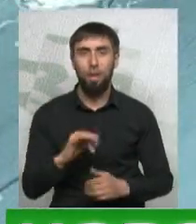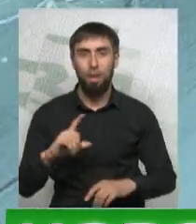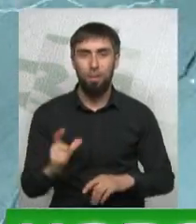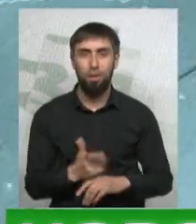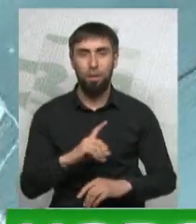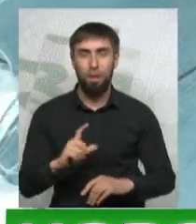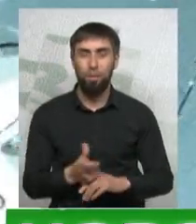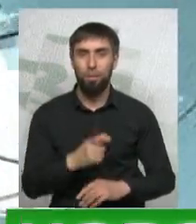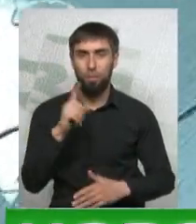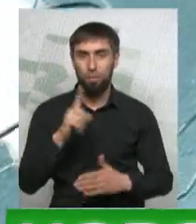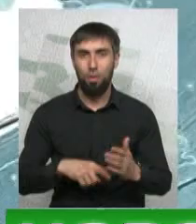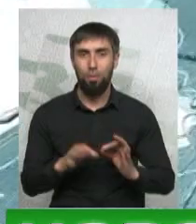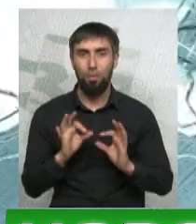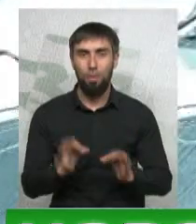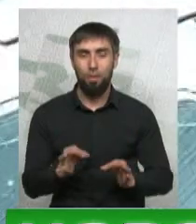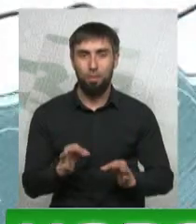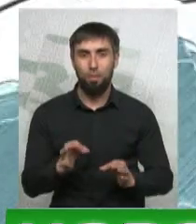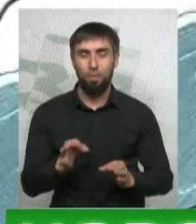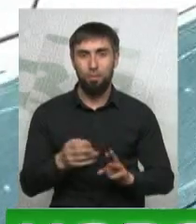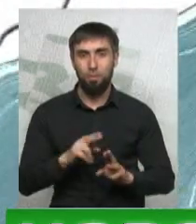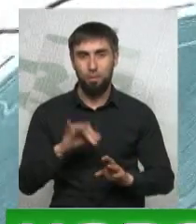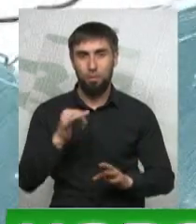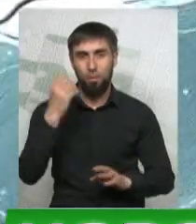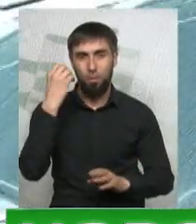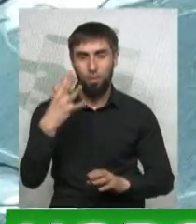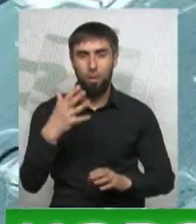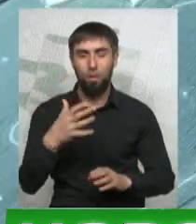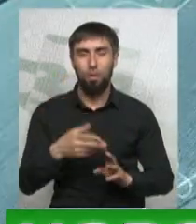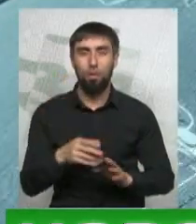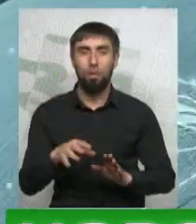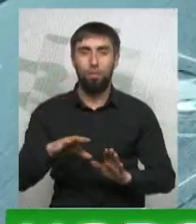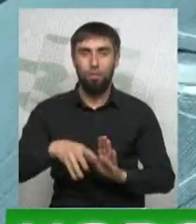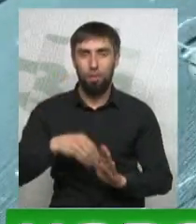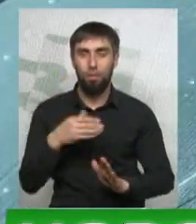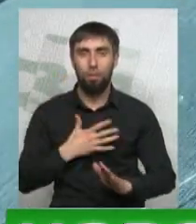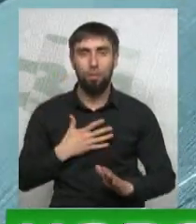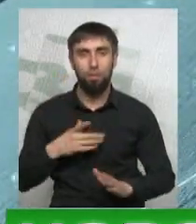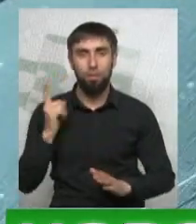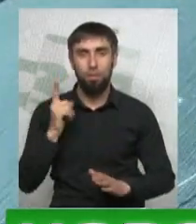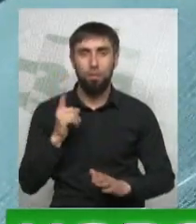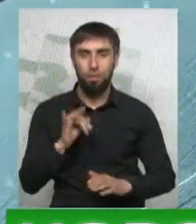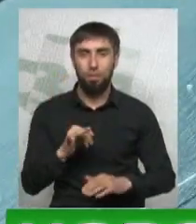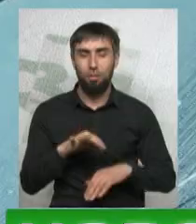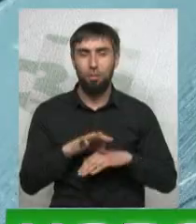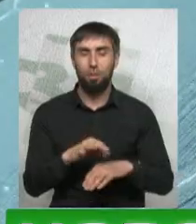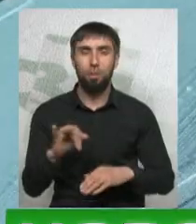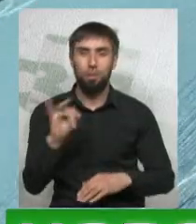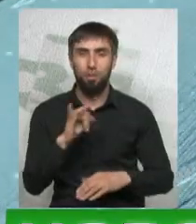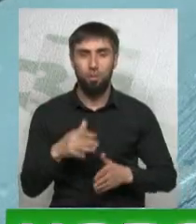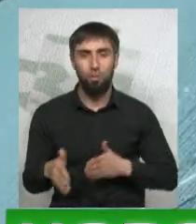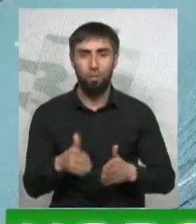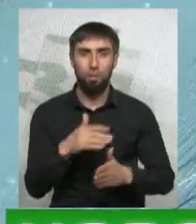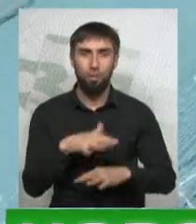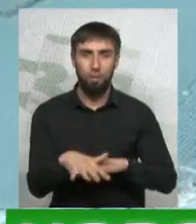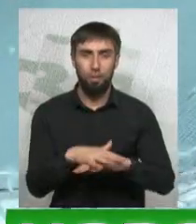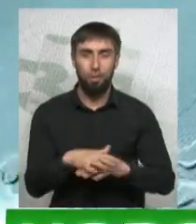вновь и вновь убеждаемся в правильности осознанного и Мудрого выбора наших предков определившего дальнейшее Исторический путь